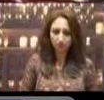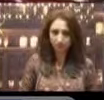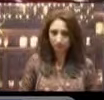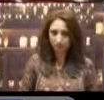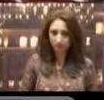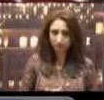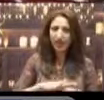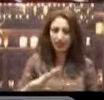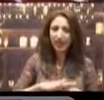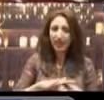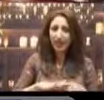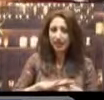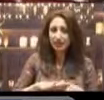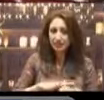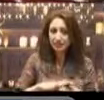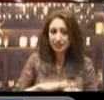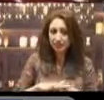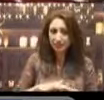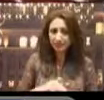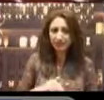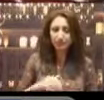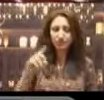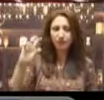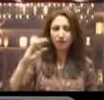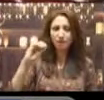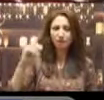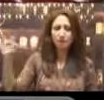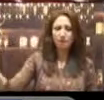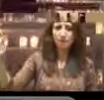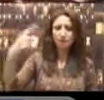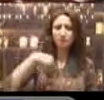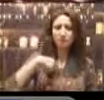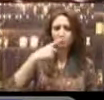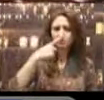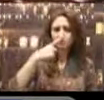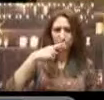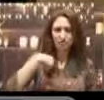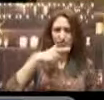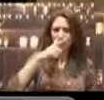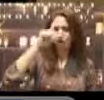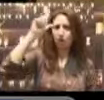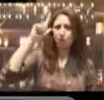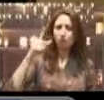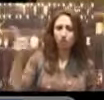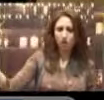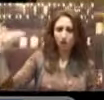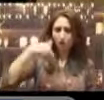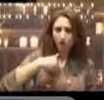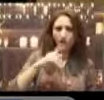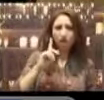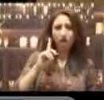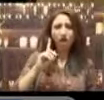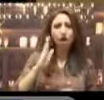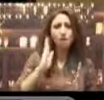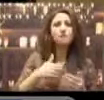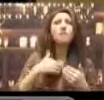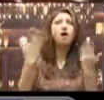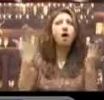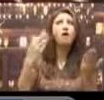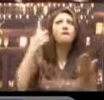حتى الاحساس ده فهو نوع من انواع التطور يعني التكبر حتى بالدين يعني، انا الشيطان ما يقدرش يدخل لي، لا ايه ده يا ربنا كده وايه